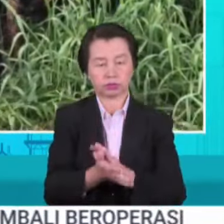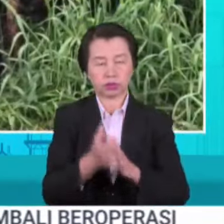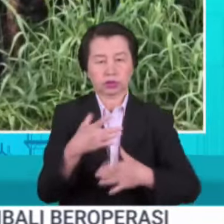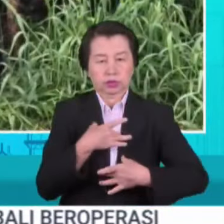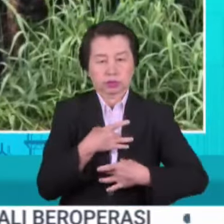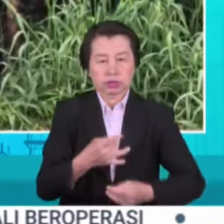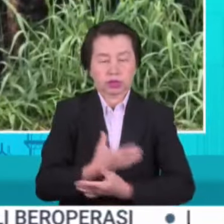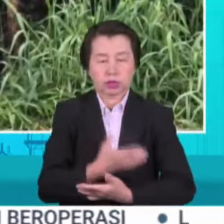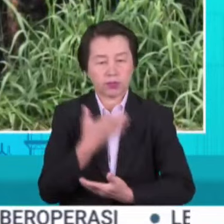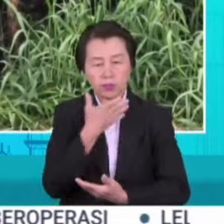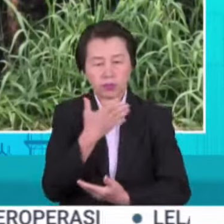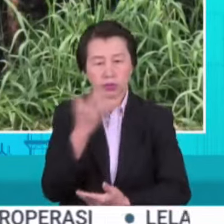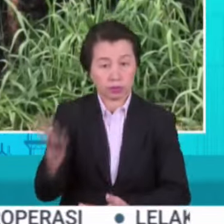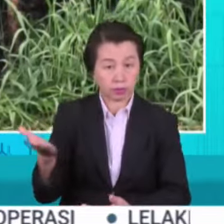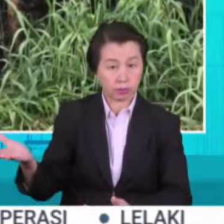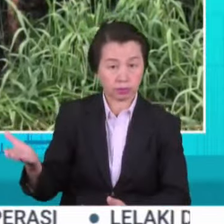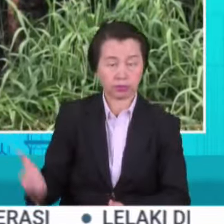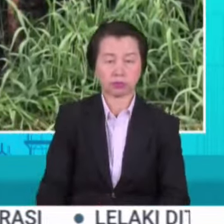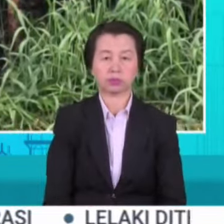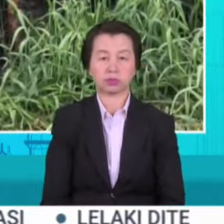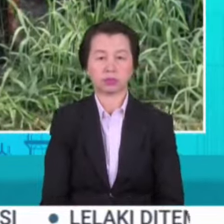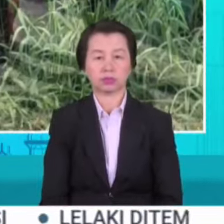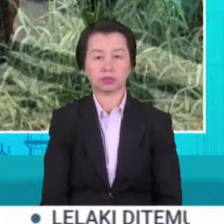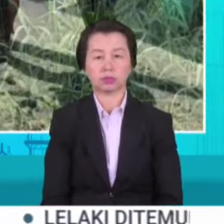anak muda itu sendiri